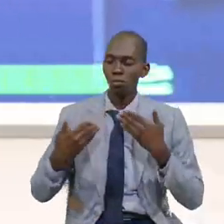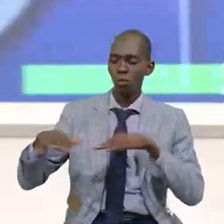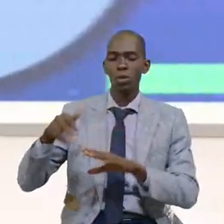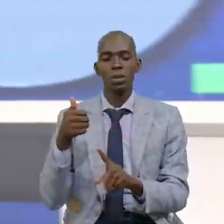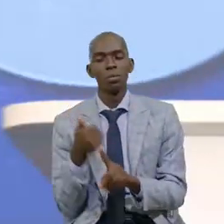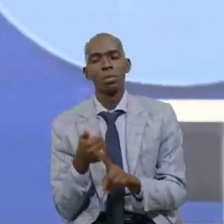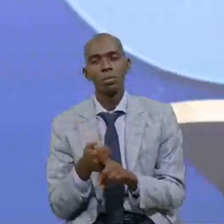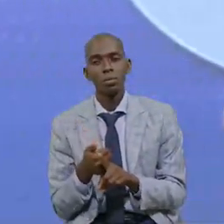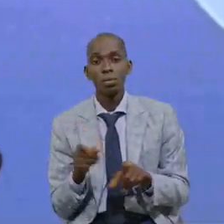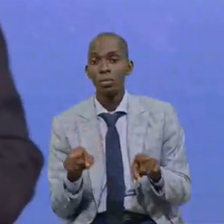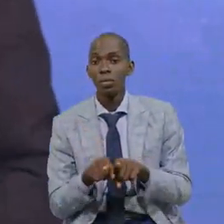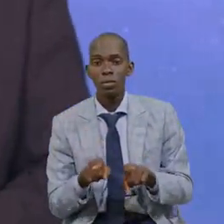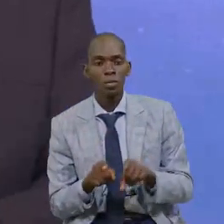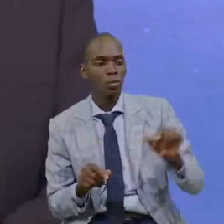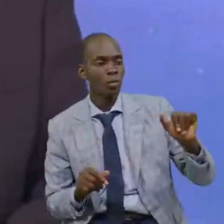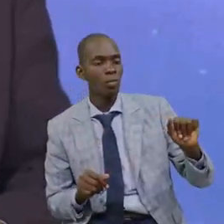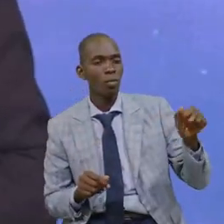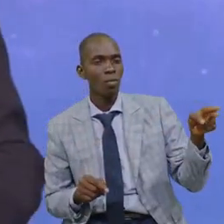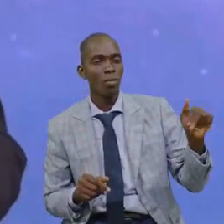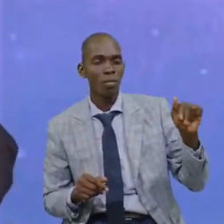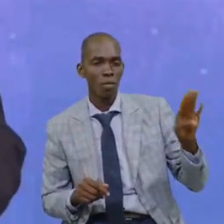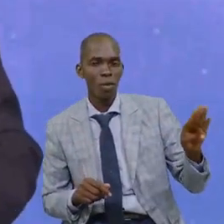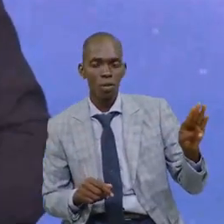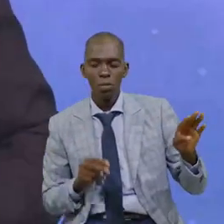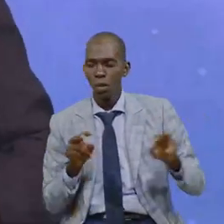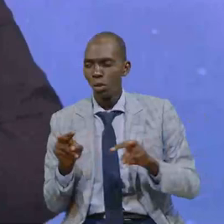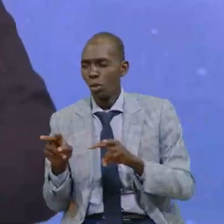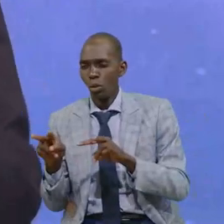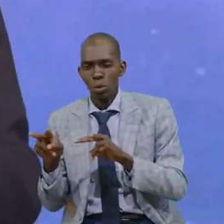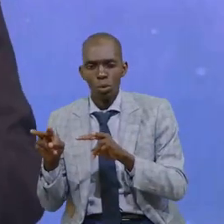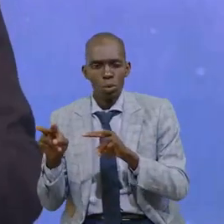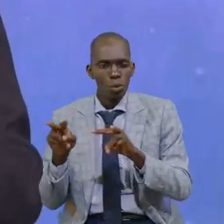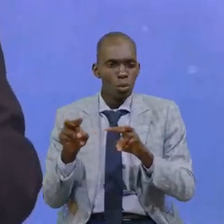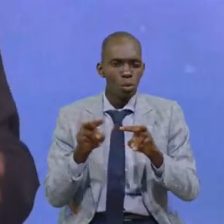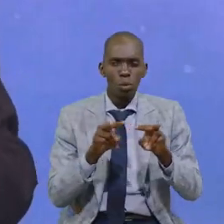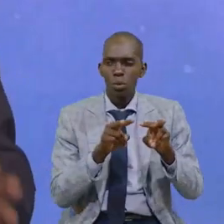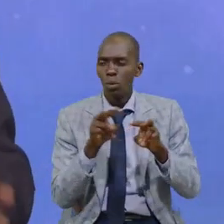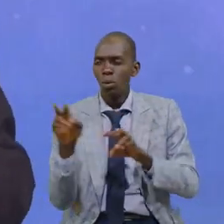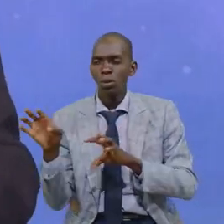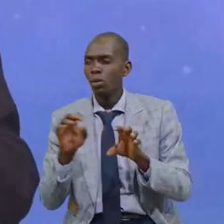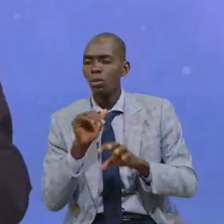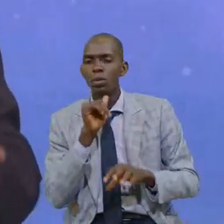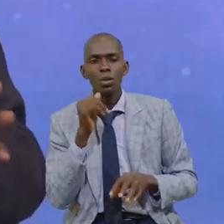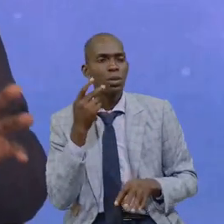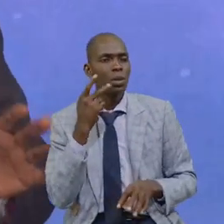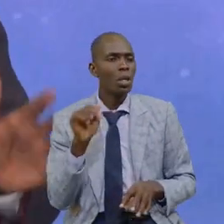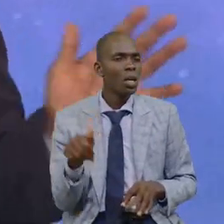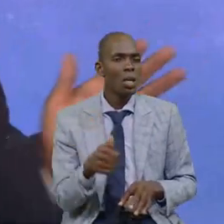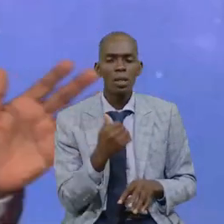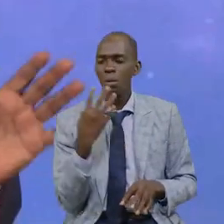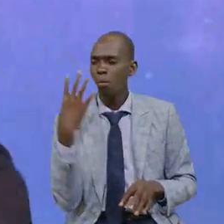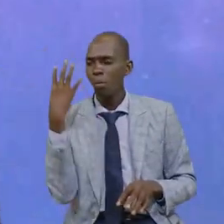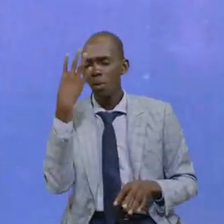Maintenant, Achab vient. Achab a regardé autour de lui. Il n'a vu aucune autre